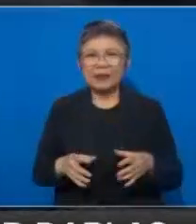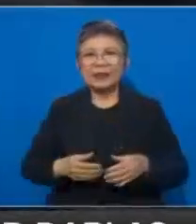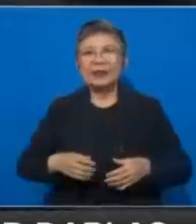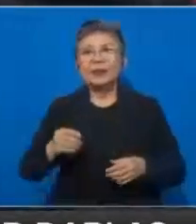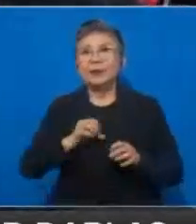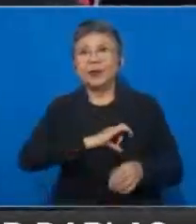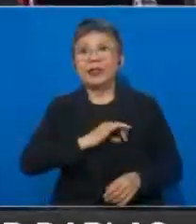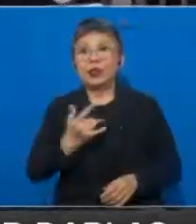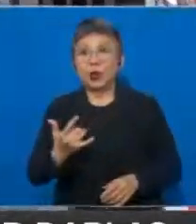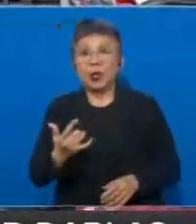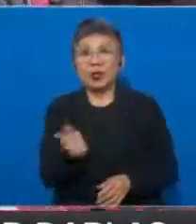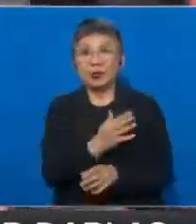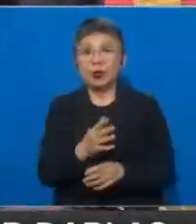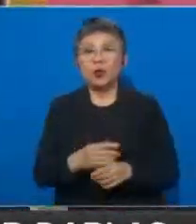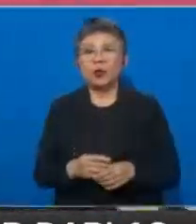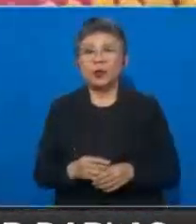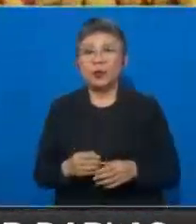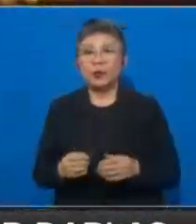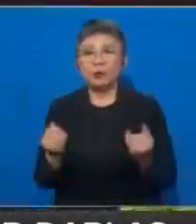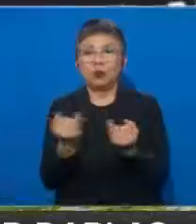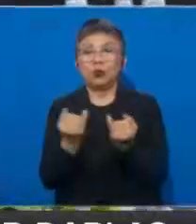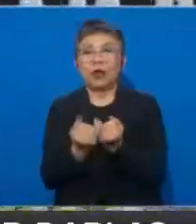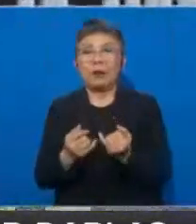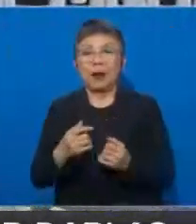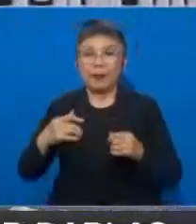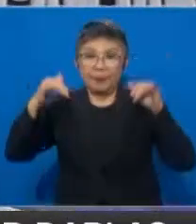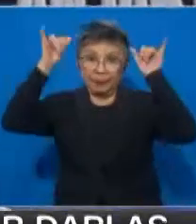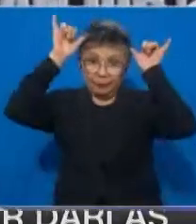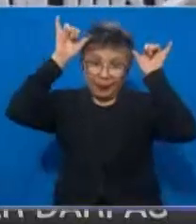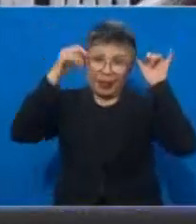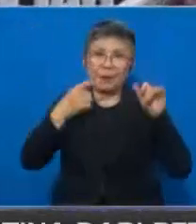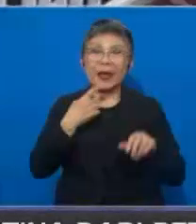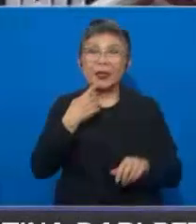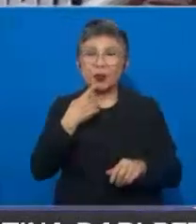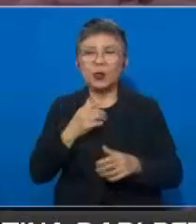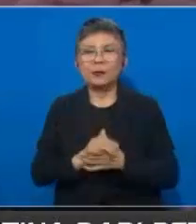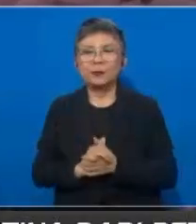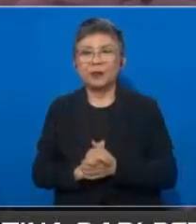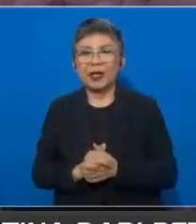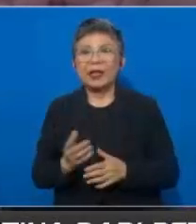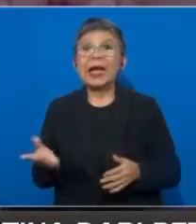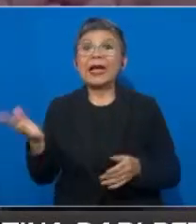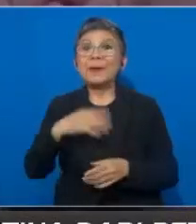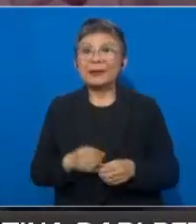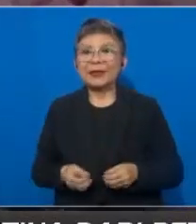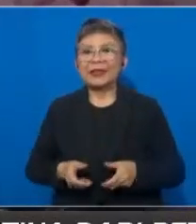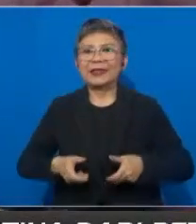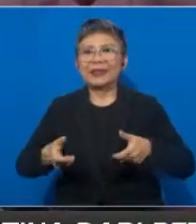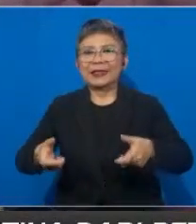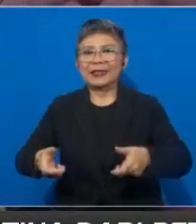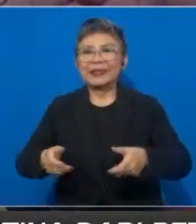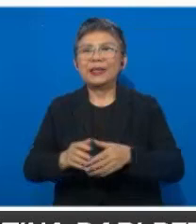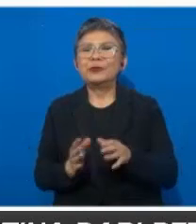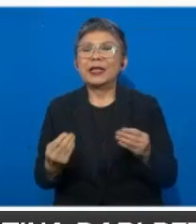Joko Widodo yang sebelumnya disebut berseberangan dengan Ketua Umum PDI Perjuangan Megawati Soekarnoputri kembali memberikan sinyal